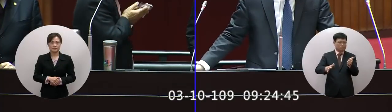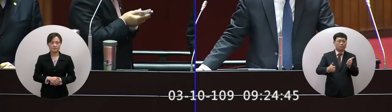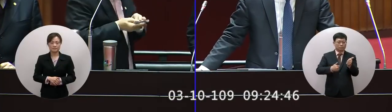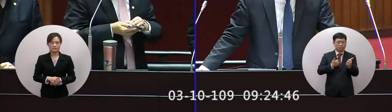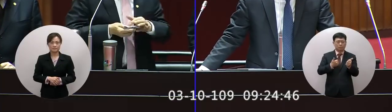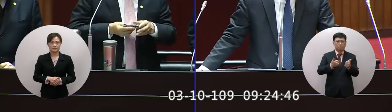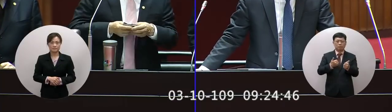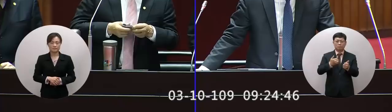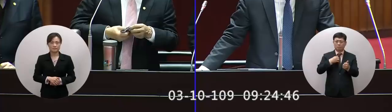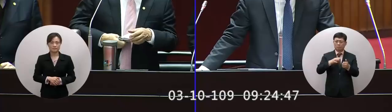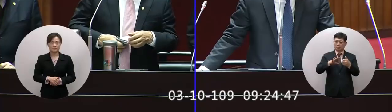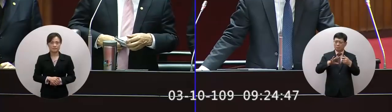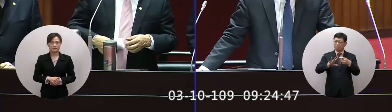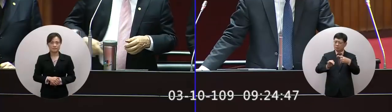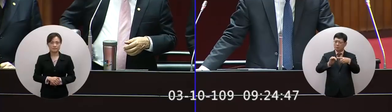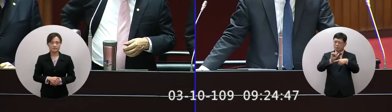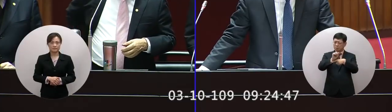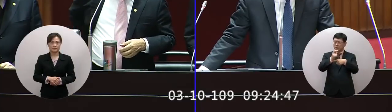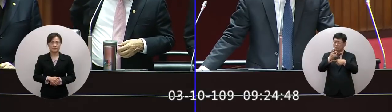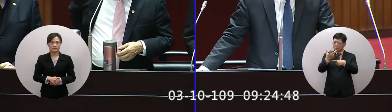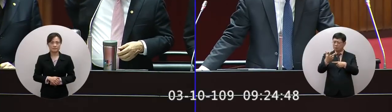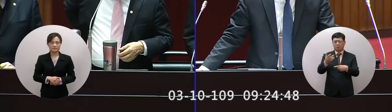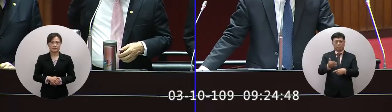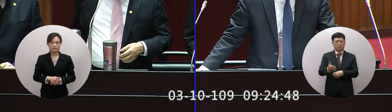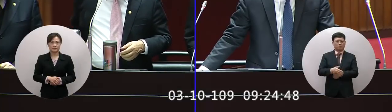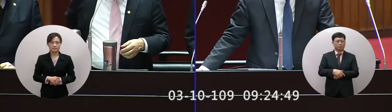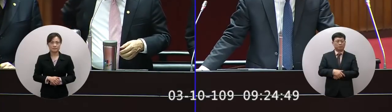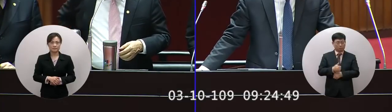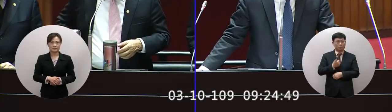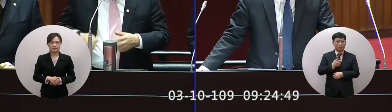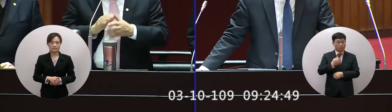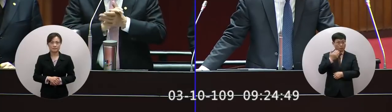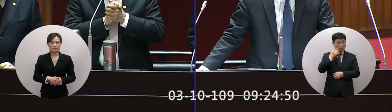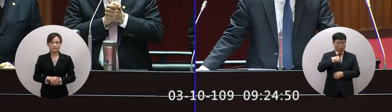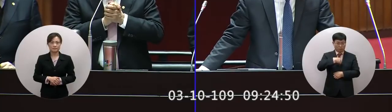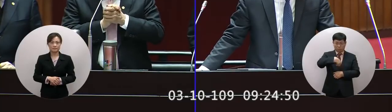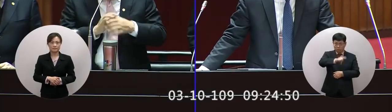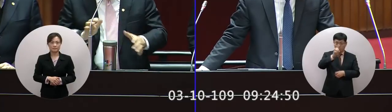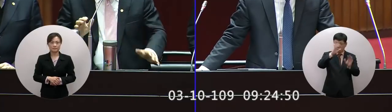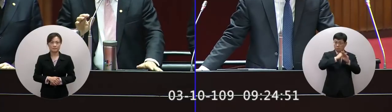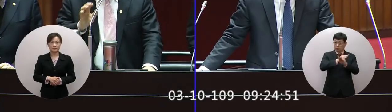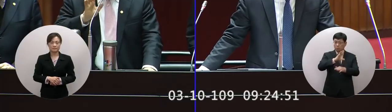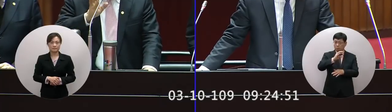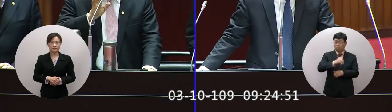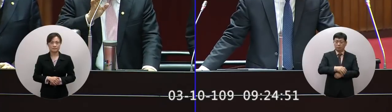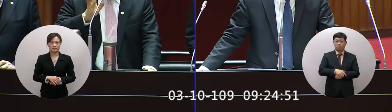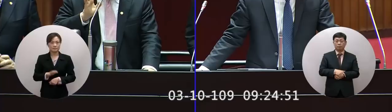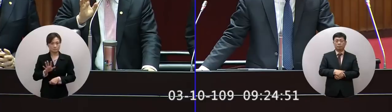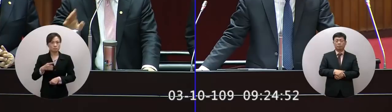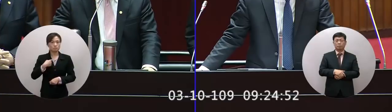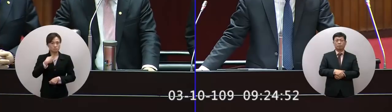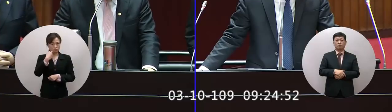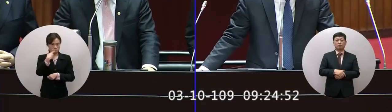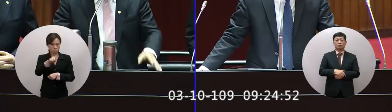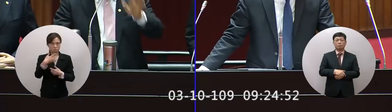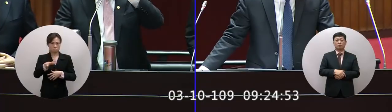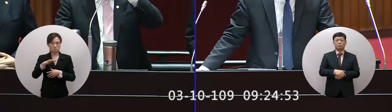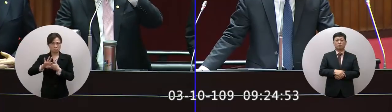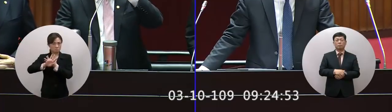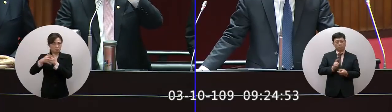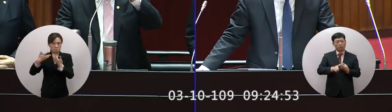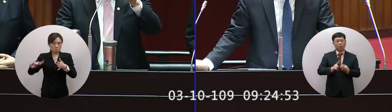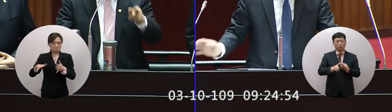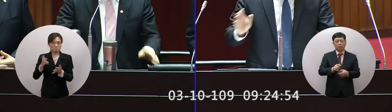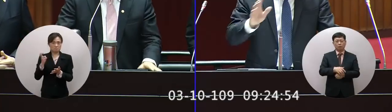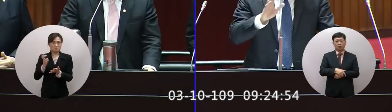过5-7成哦。你最近有去夜市走过吗？ 我这个有的还比这个严重。 对